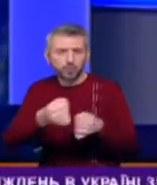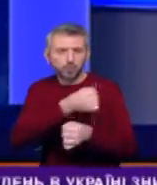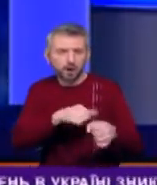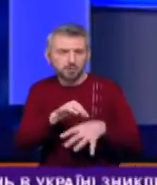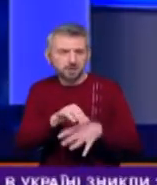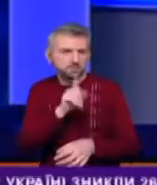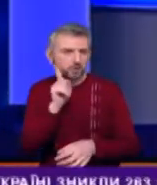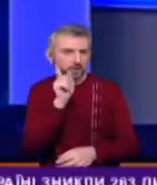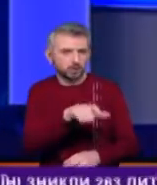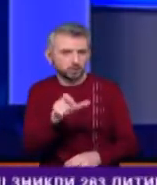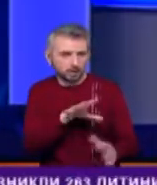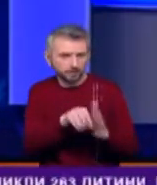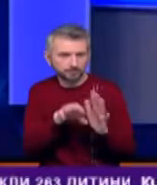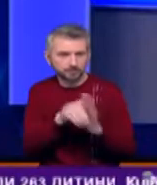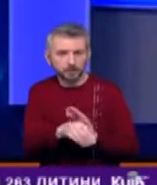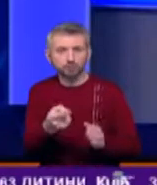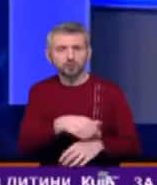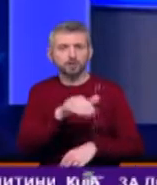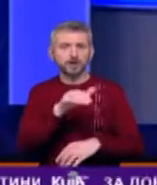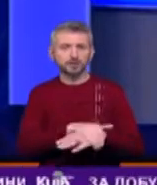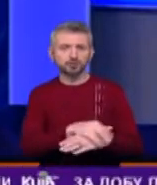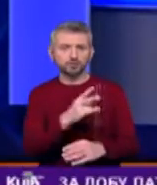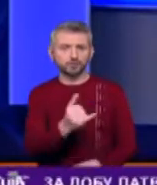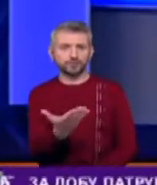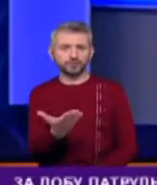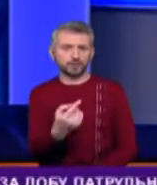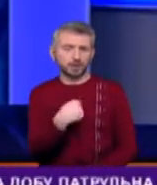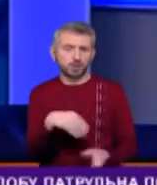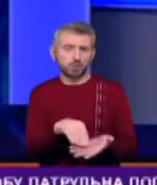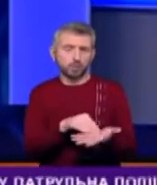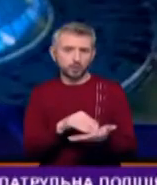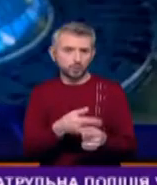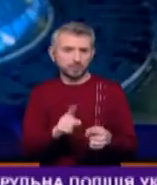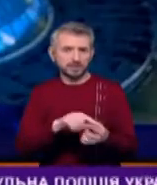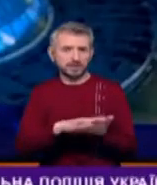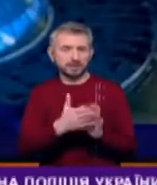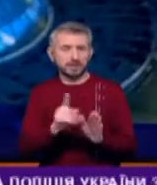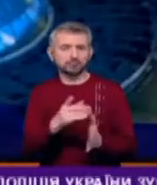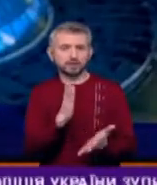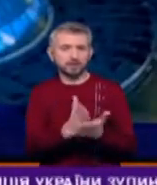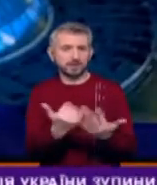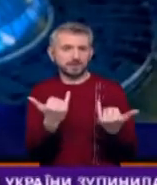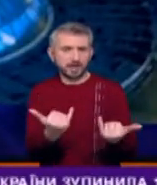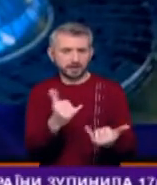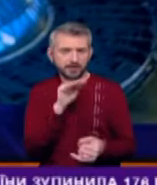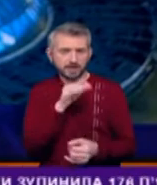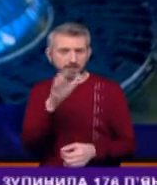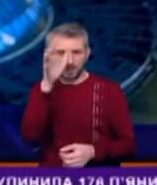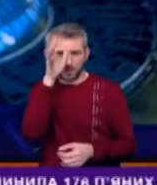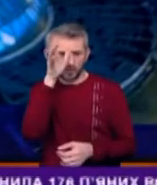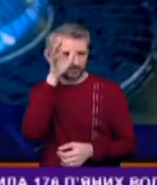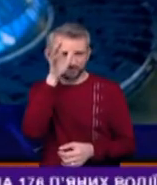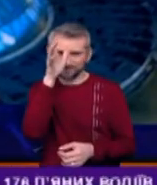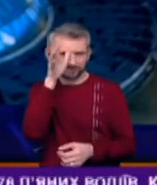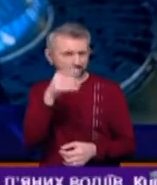молоді люди. Тому що, по великому рахунку, я повторюсь, цей стан, який є зараз в Академії наук, він далекий